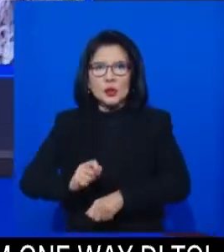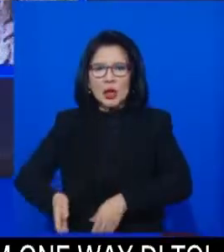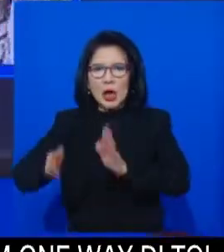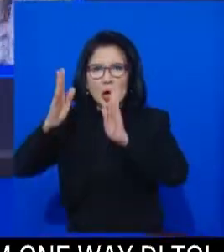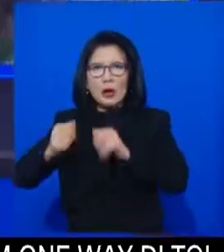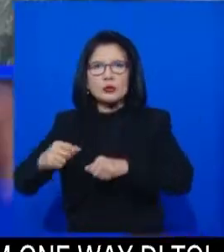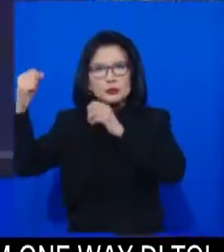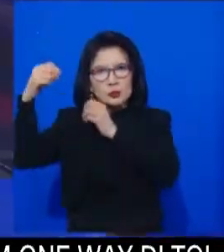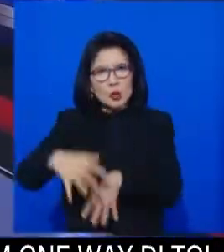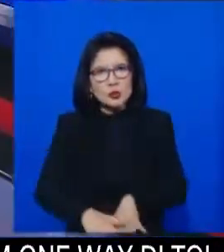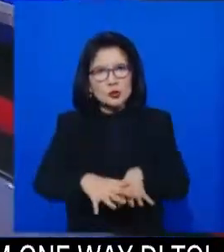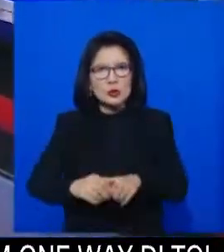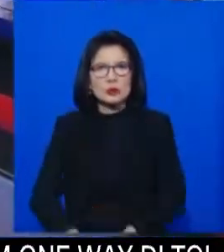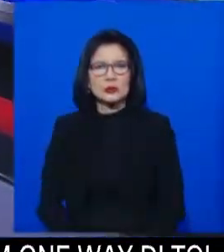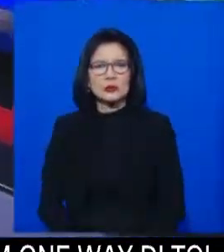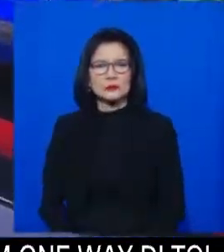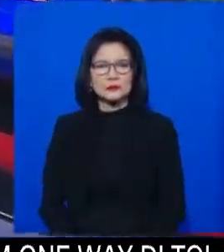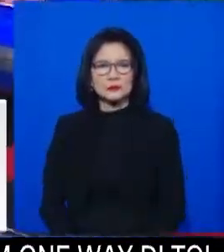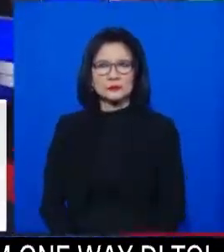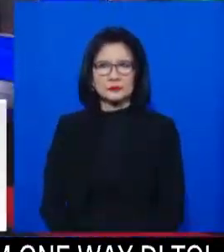terancam longsor.